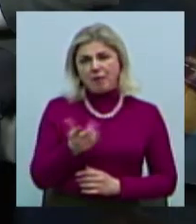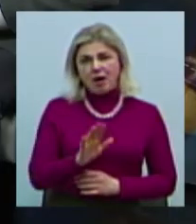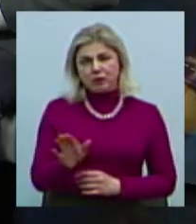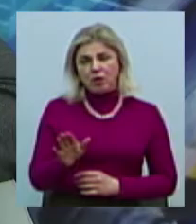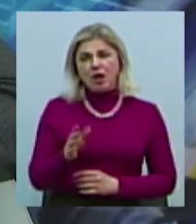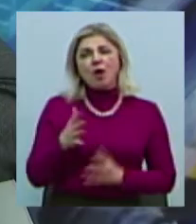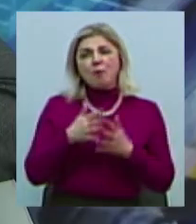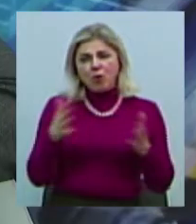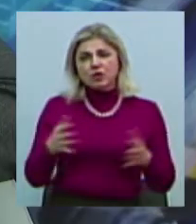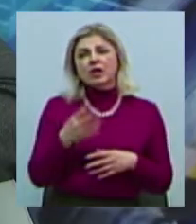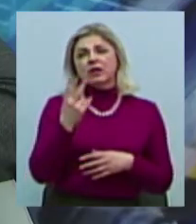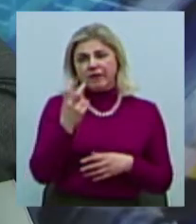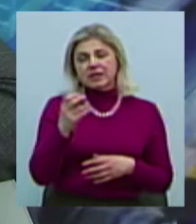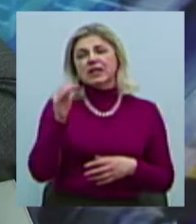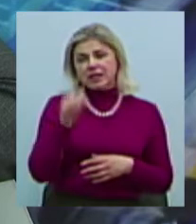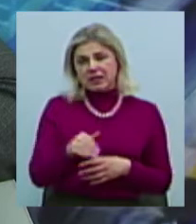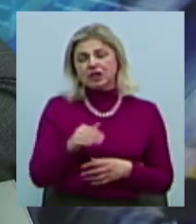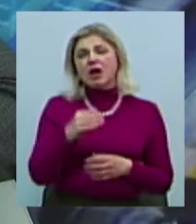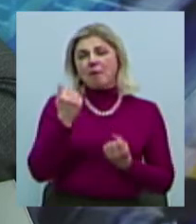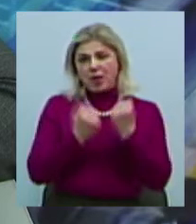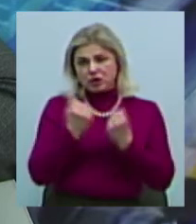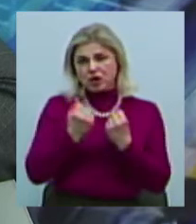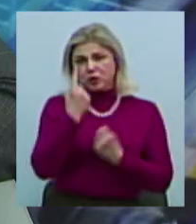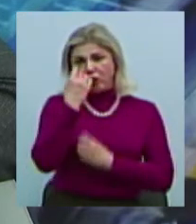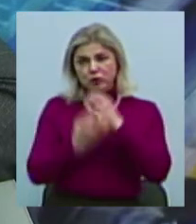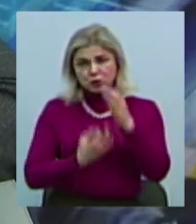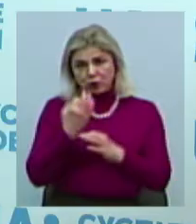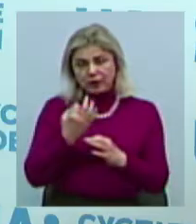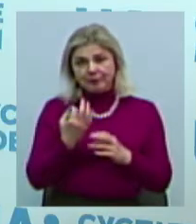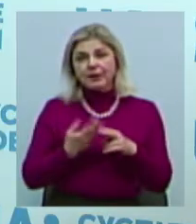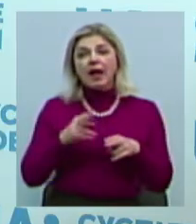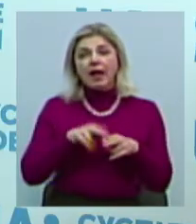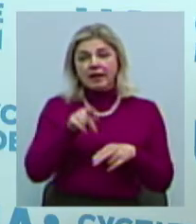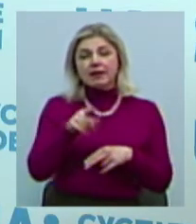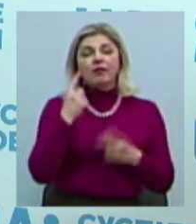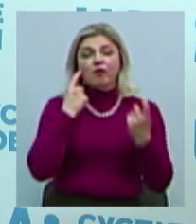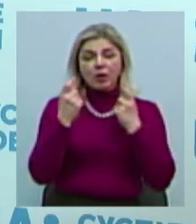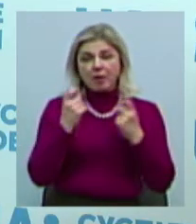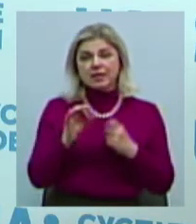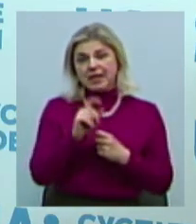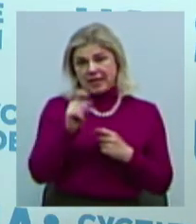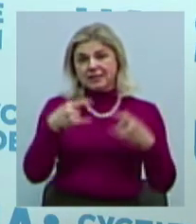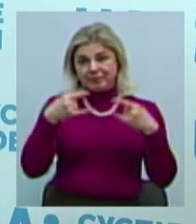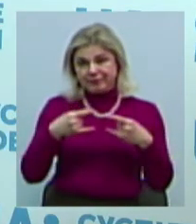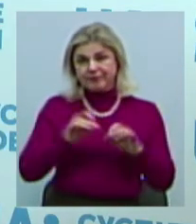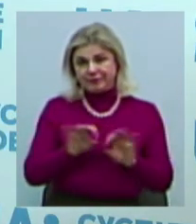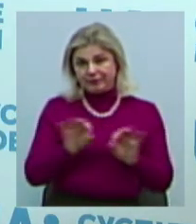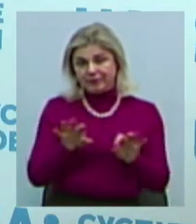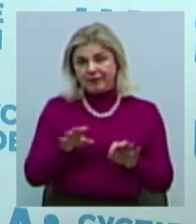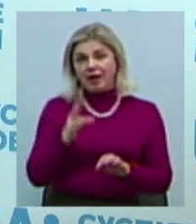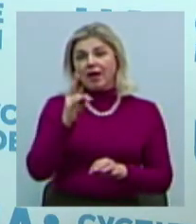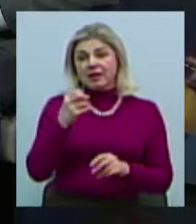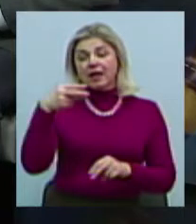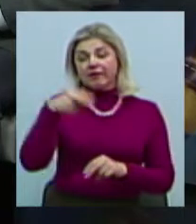30 тисяч транспортних средств в сутки проходить по мосту. Це інформація із цієї довідки, так само, яка була прийнята ще в 17-му році на сесії.